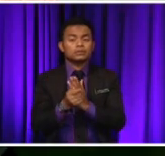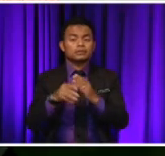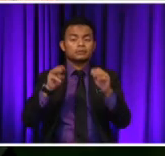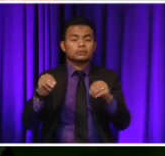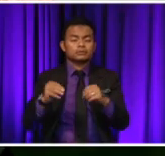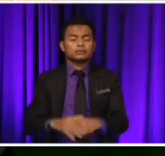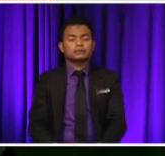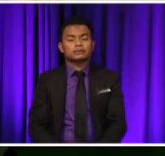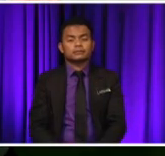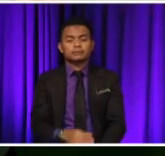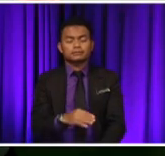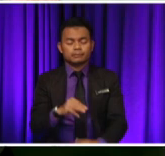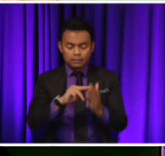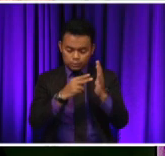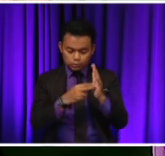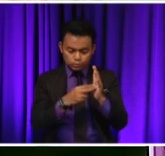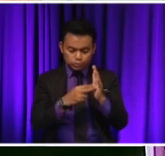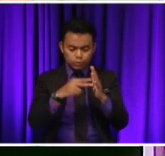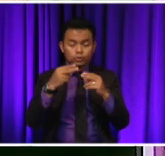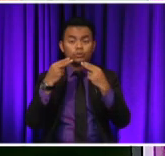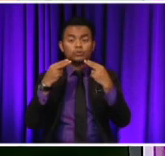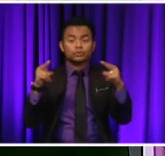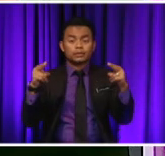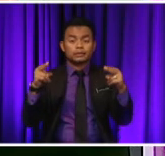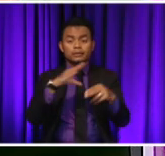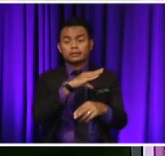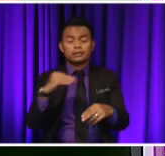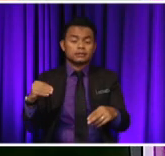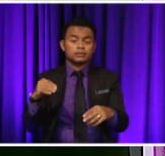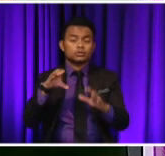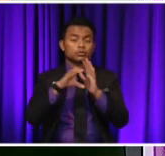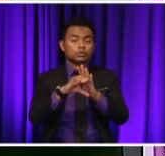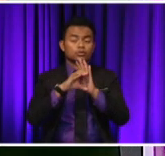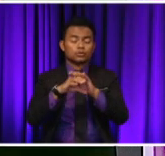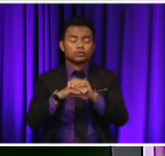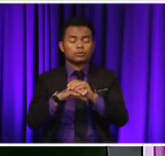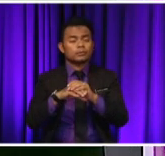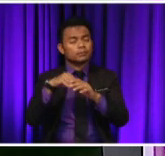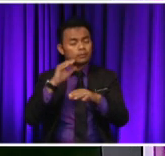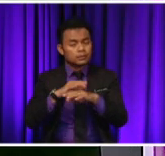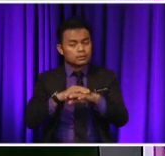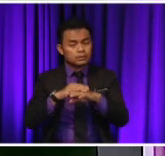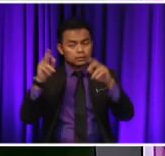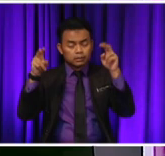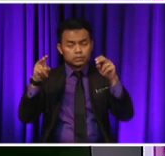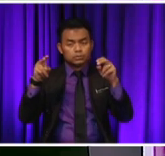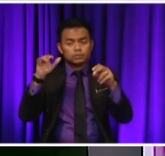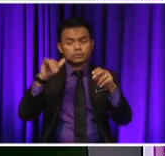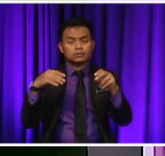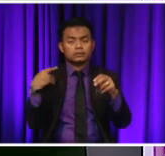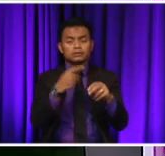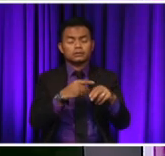dia dan contoh-contoh semuanya panjang tajuk ini untuk kita pelajari dan untuk mengetahui tentang perancangan yaitu masih panjang